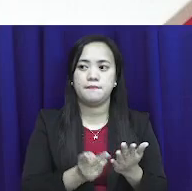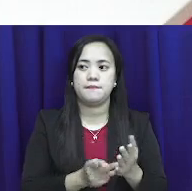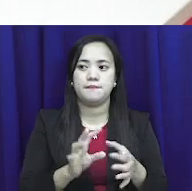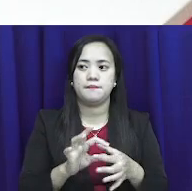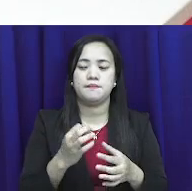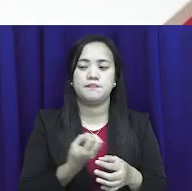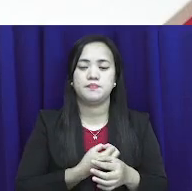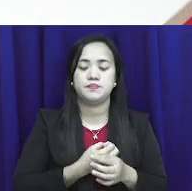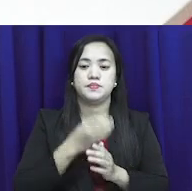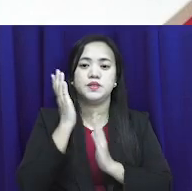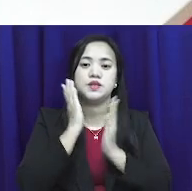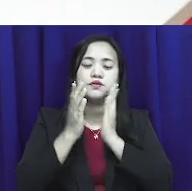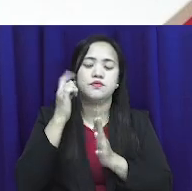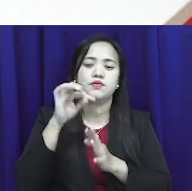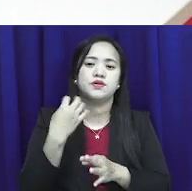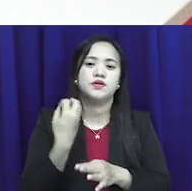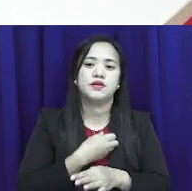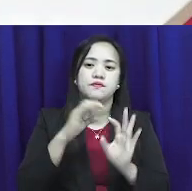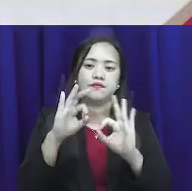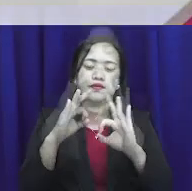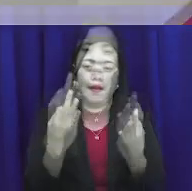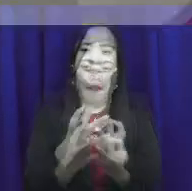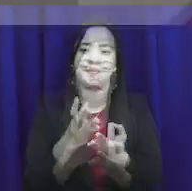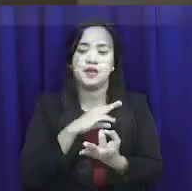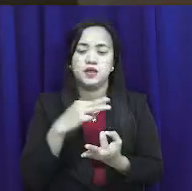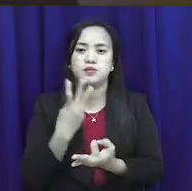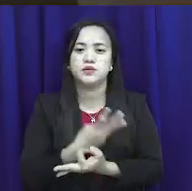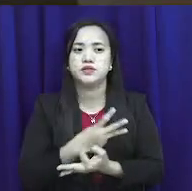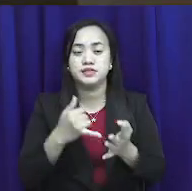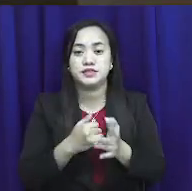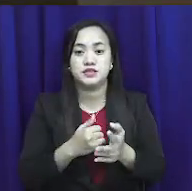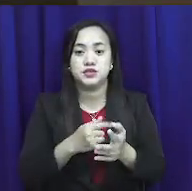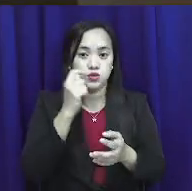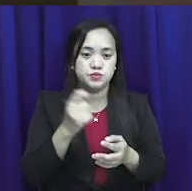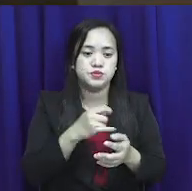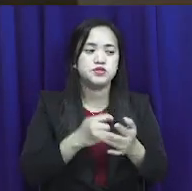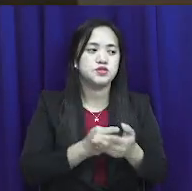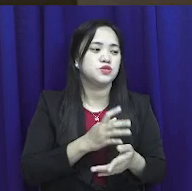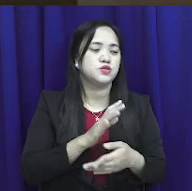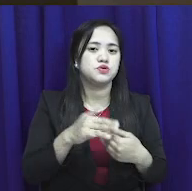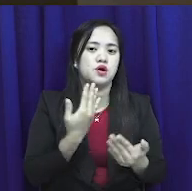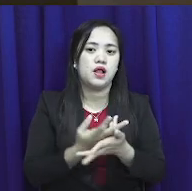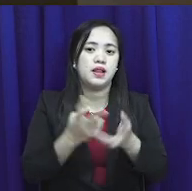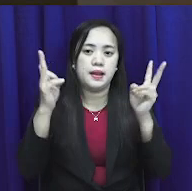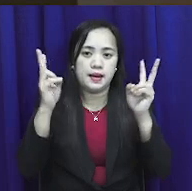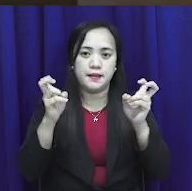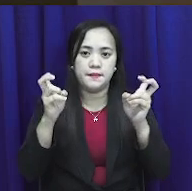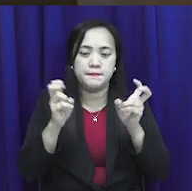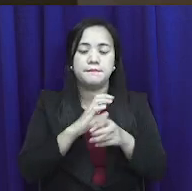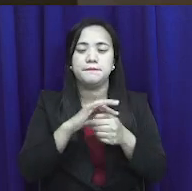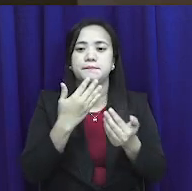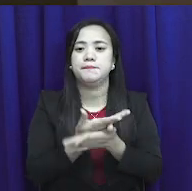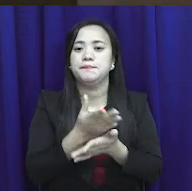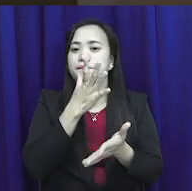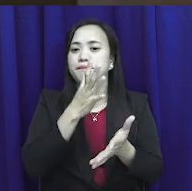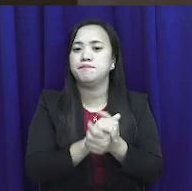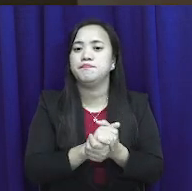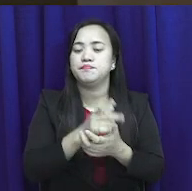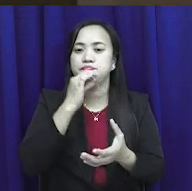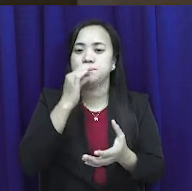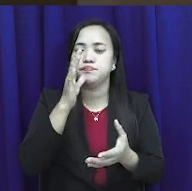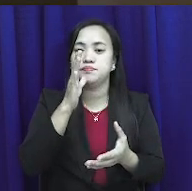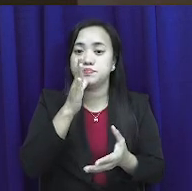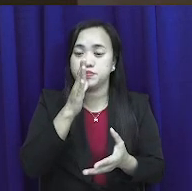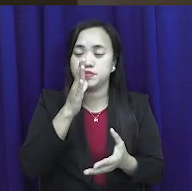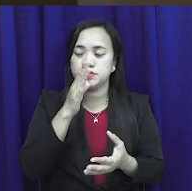for our family and Sabi ko nga po sa inyo Tuesday episode is primarily for the Uh Uh Wives and for the mothers out there